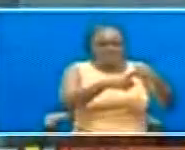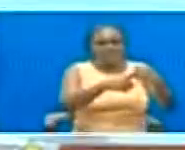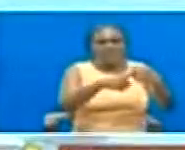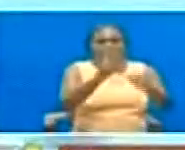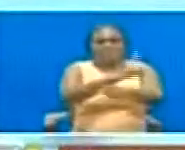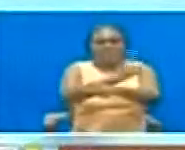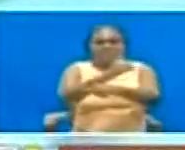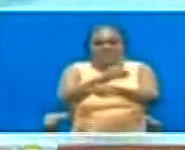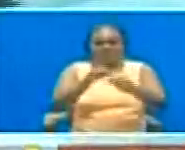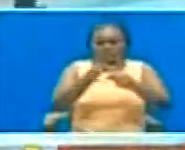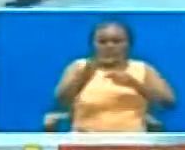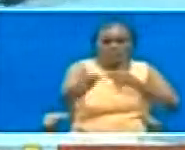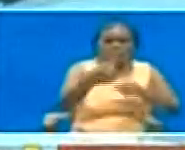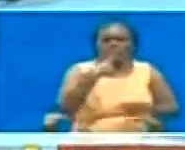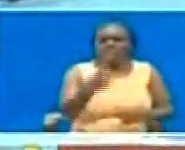1:16 katika kitengo cha mita 100.